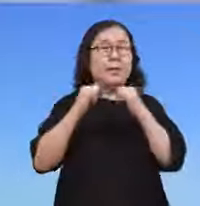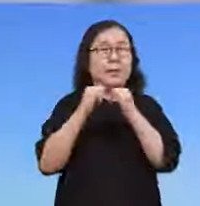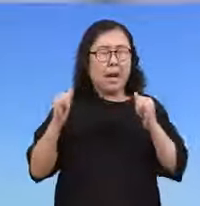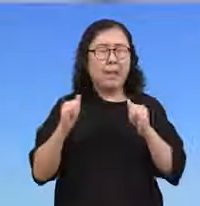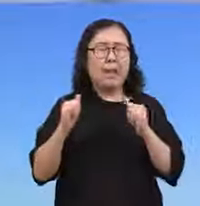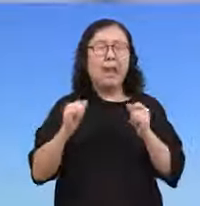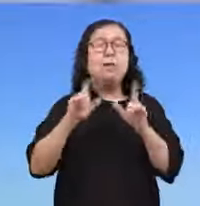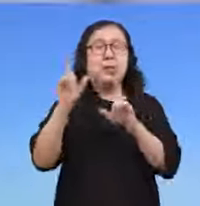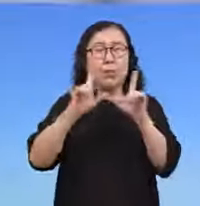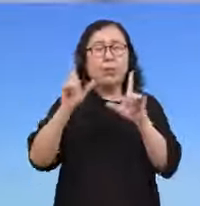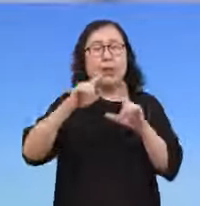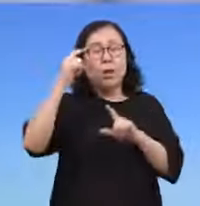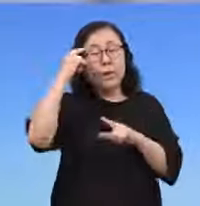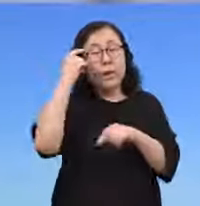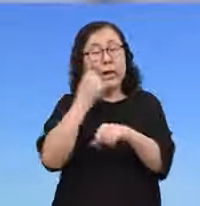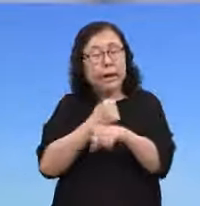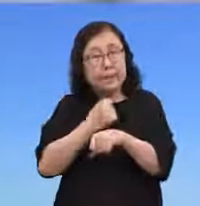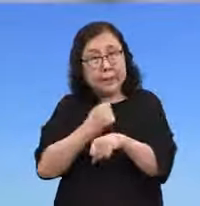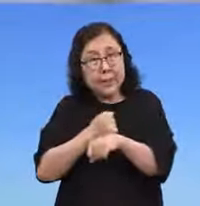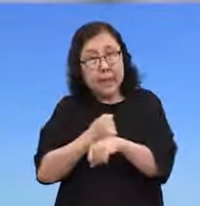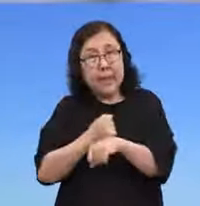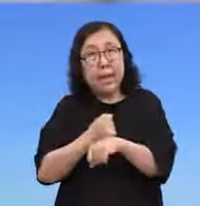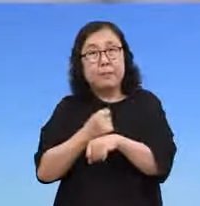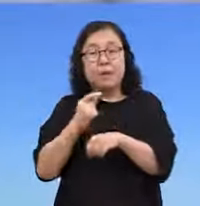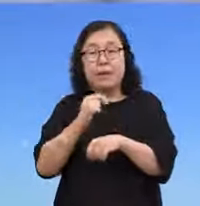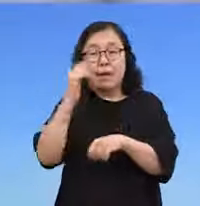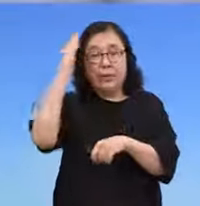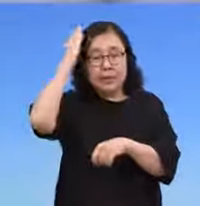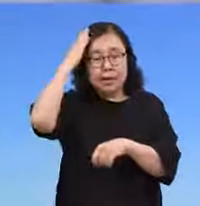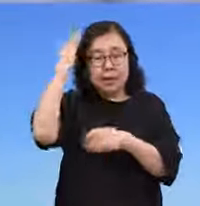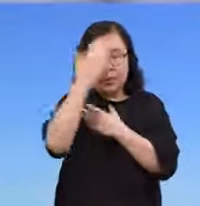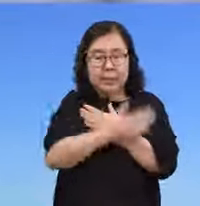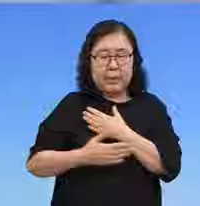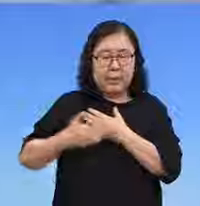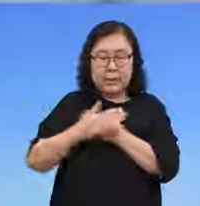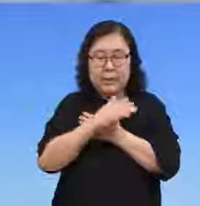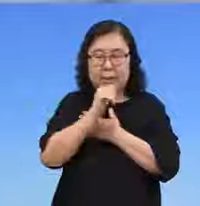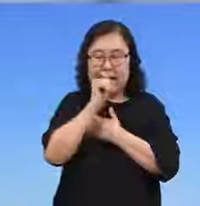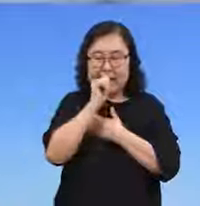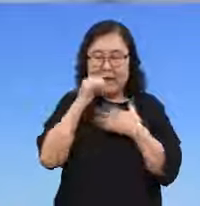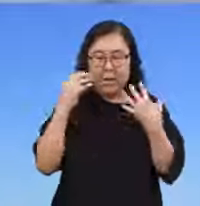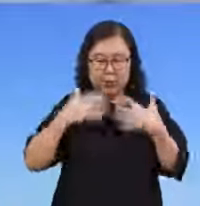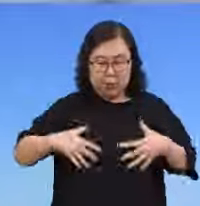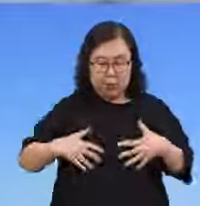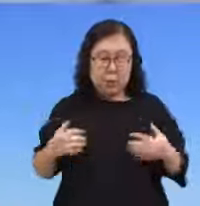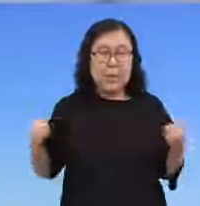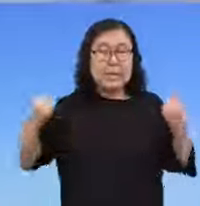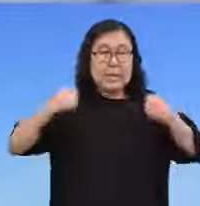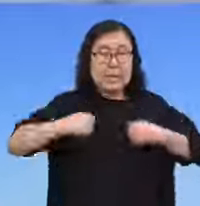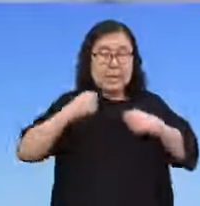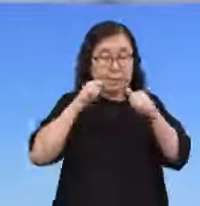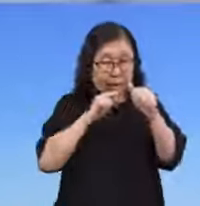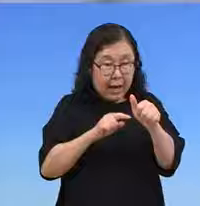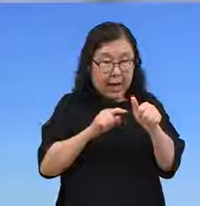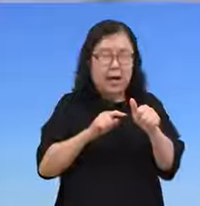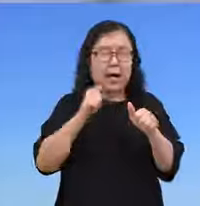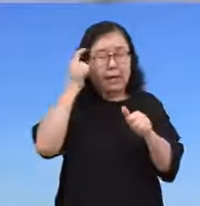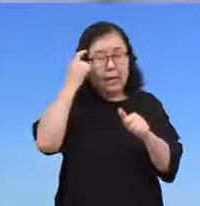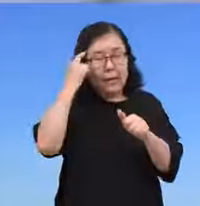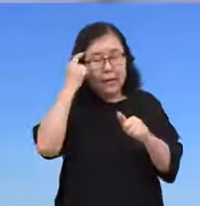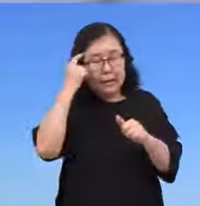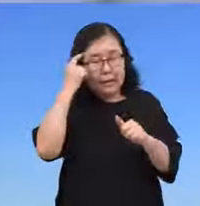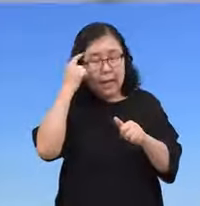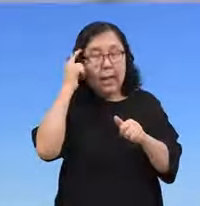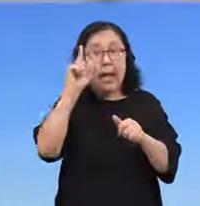좀 그렇게 생각을 합니다. 그런가 하면은 이 전신갑주를 입어라 이 말씀을 묵상하다가 한 인물이